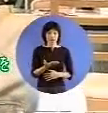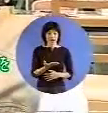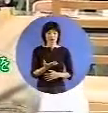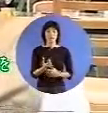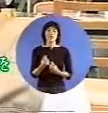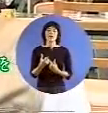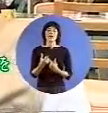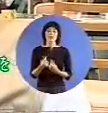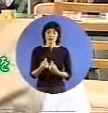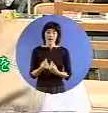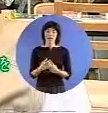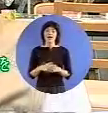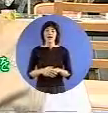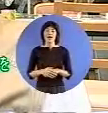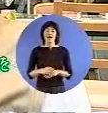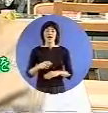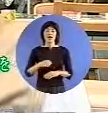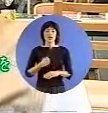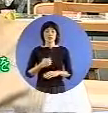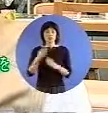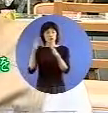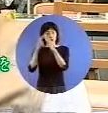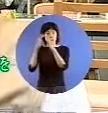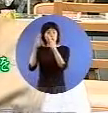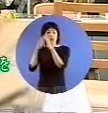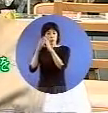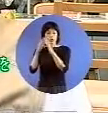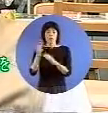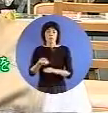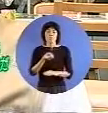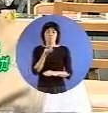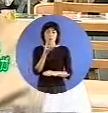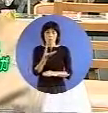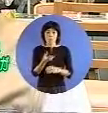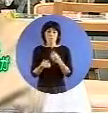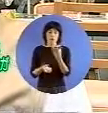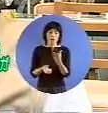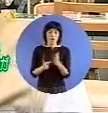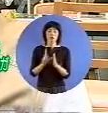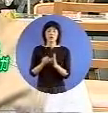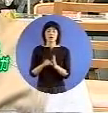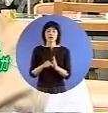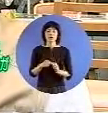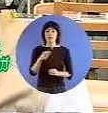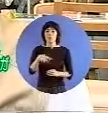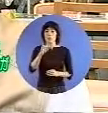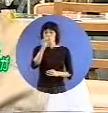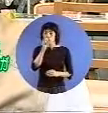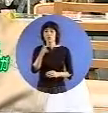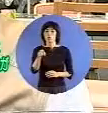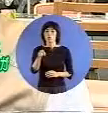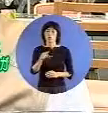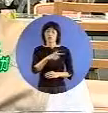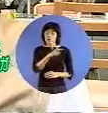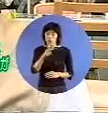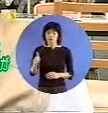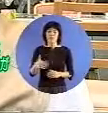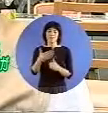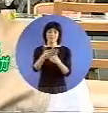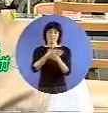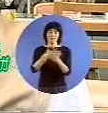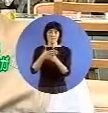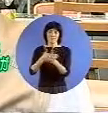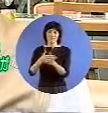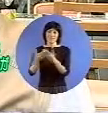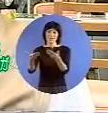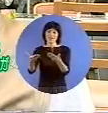してですね、自分の困ったことをお話しすると、それに対してですね、ああやったらいい、こうやったらいいということを、まあ、親切